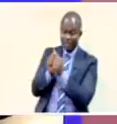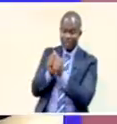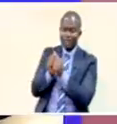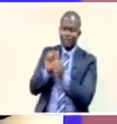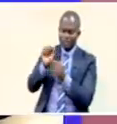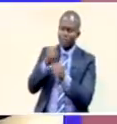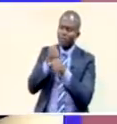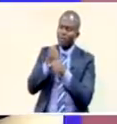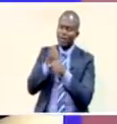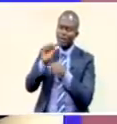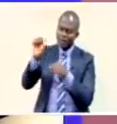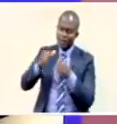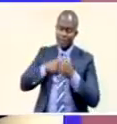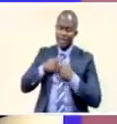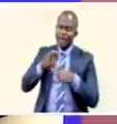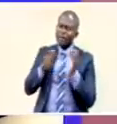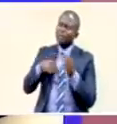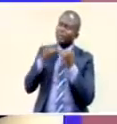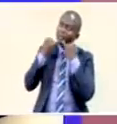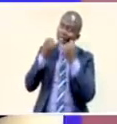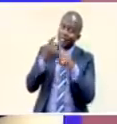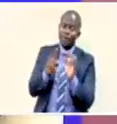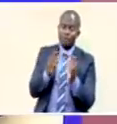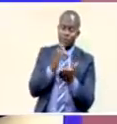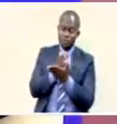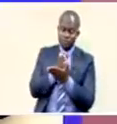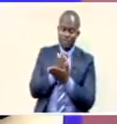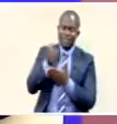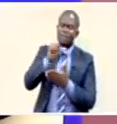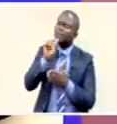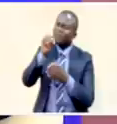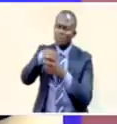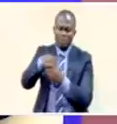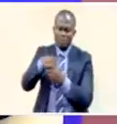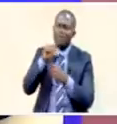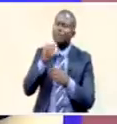cyakorera u Rwanda rutyo twe nababwira tutari twebwe ibyo ntabyo turimo